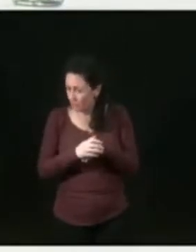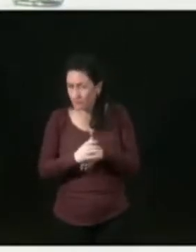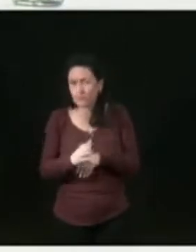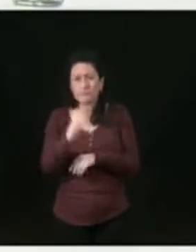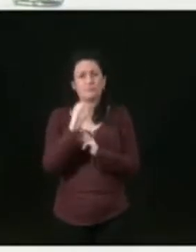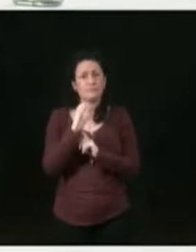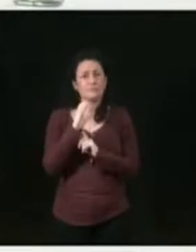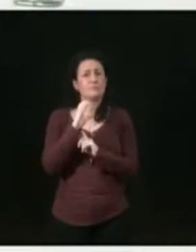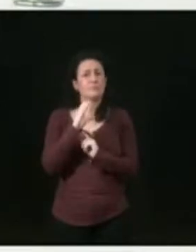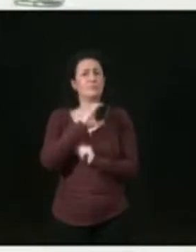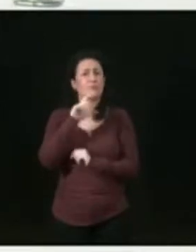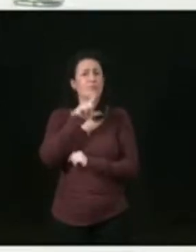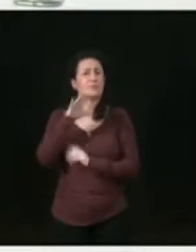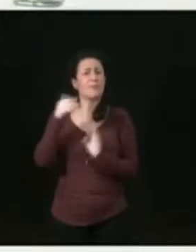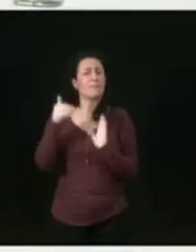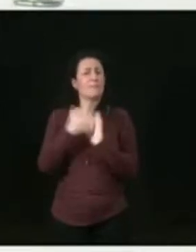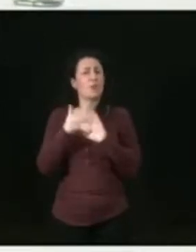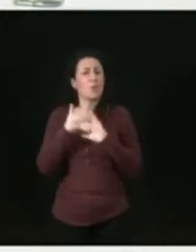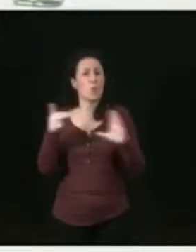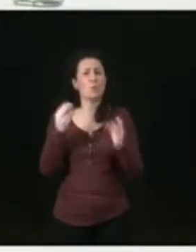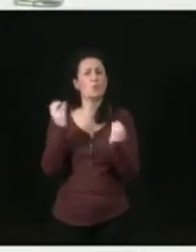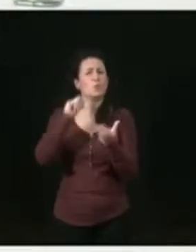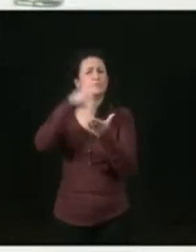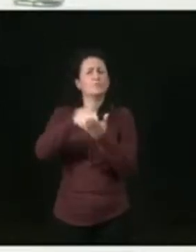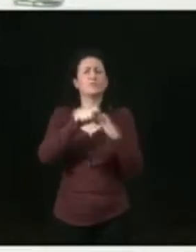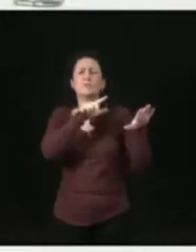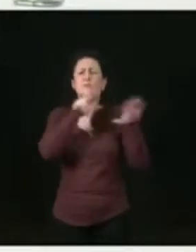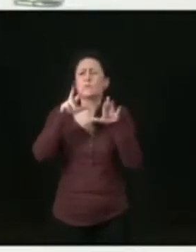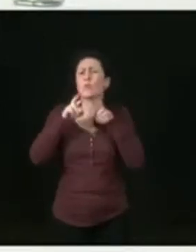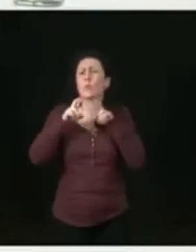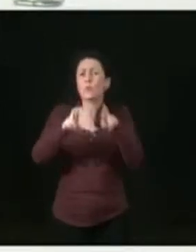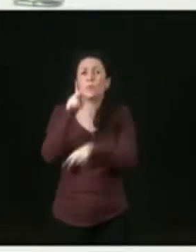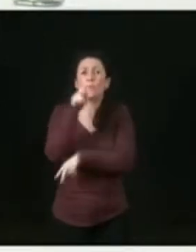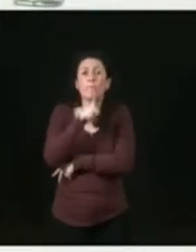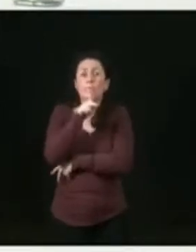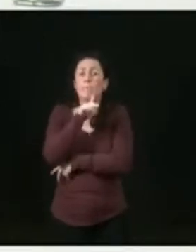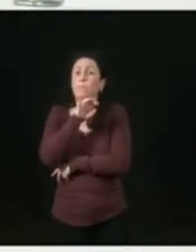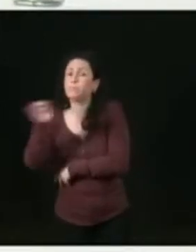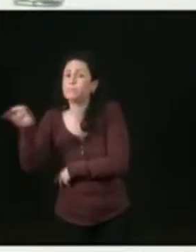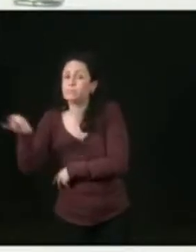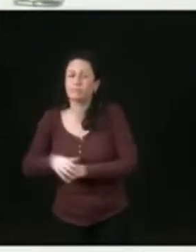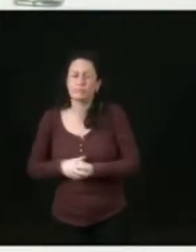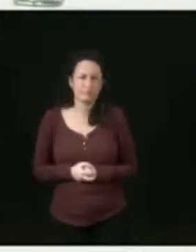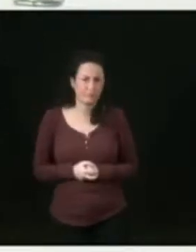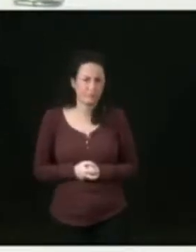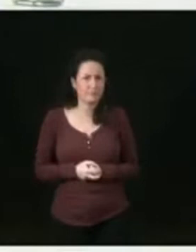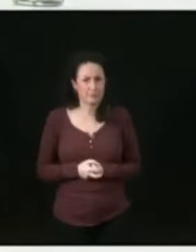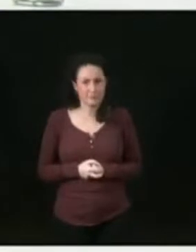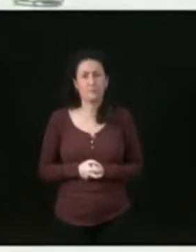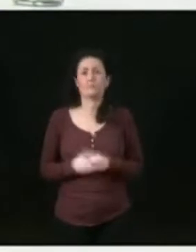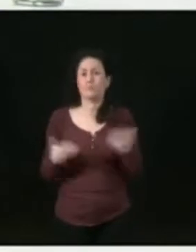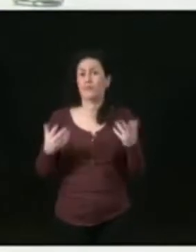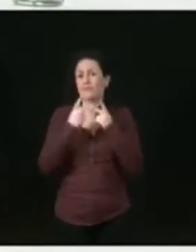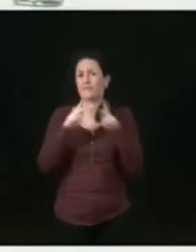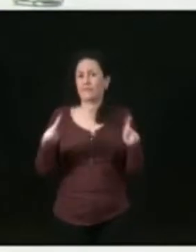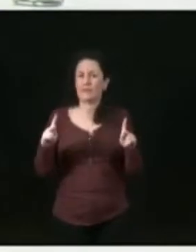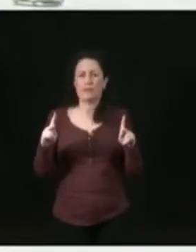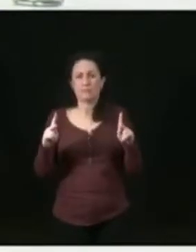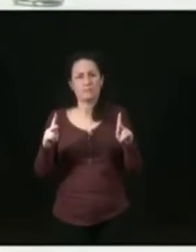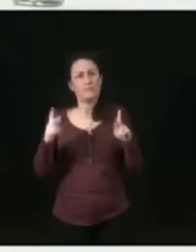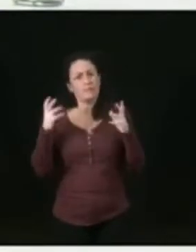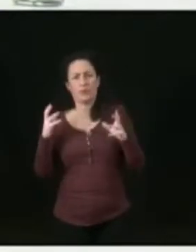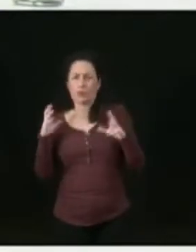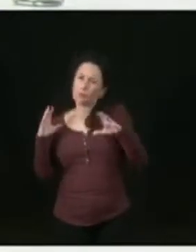125 000 €, situé au 178 rue PLVC. La ville exerce donc son droit de préemption sur le fonds de